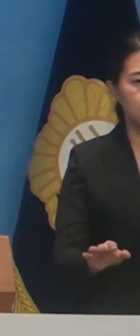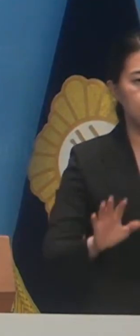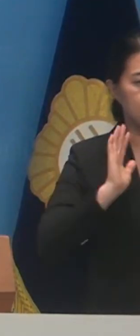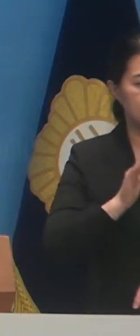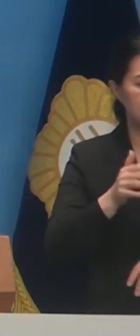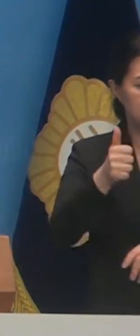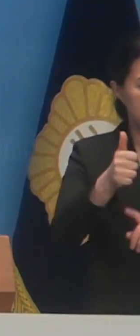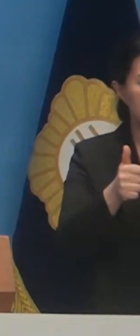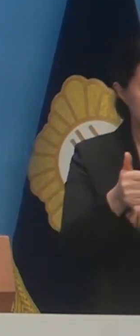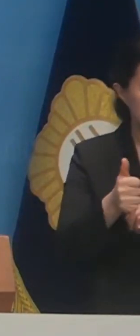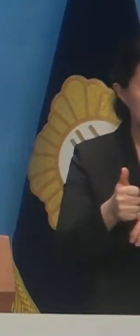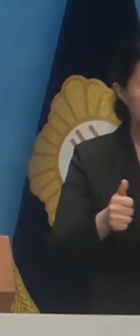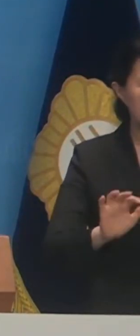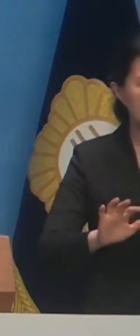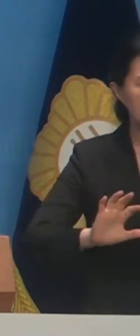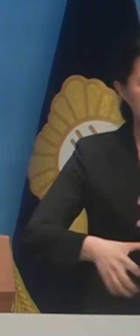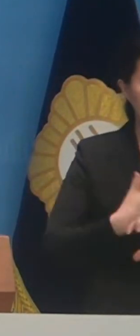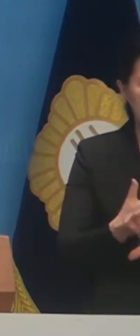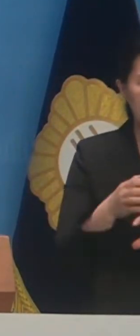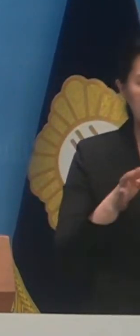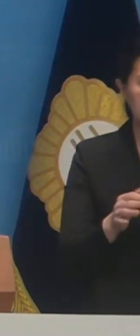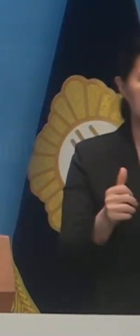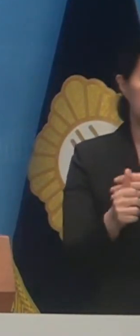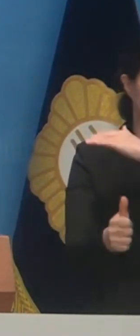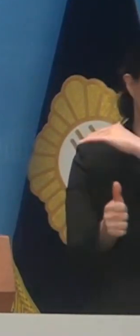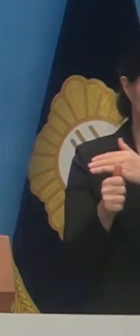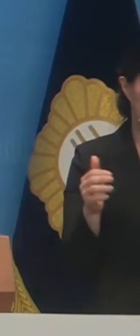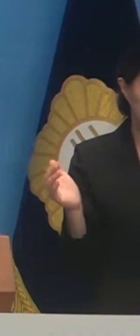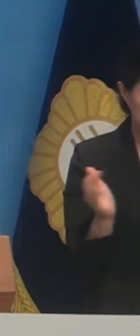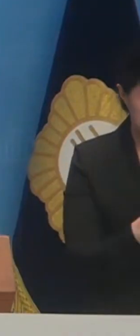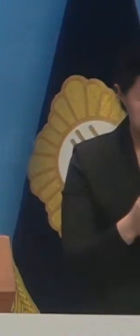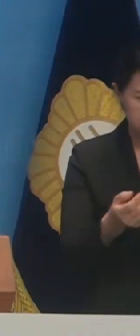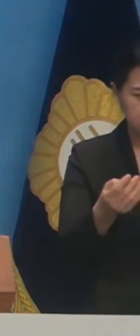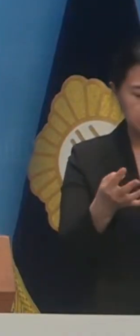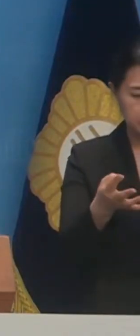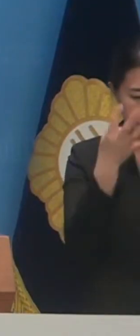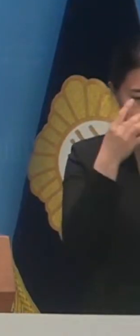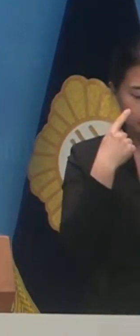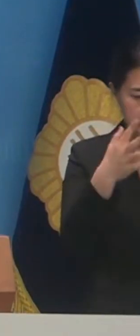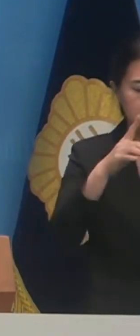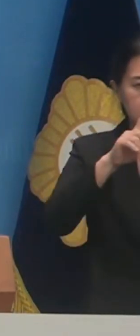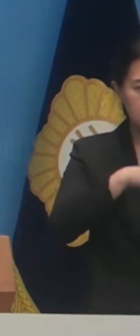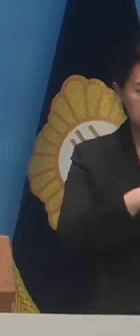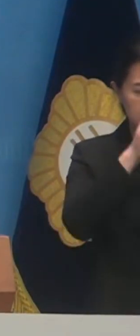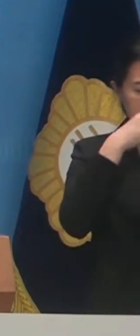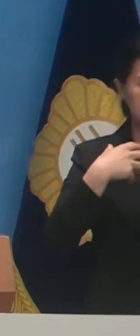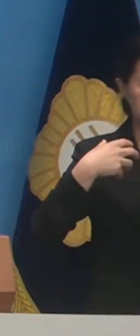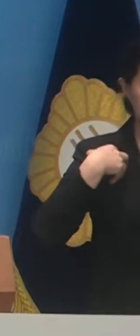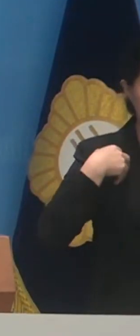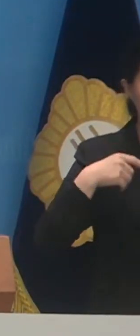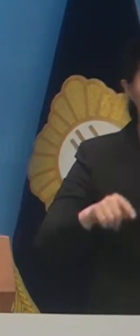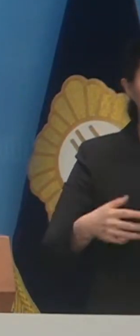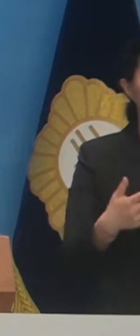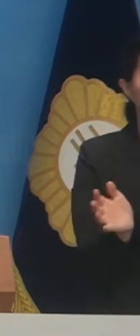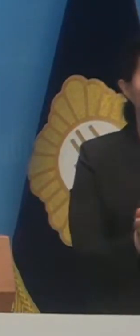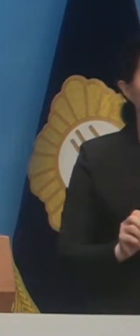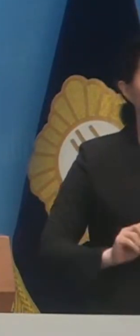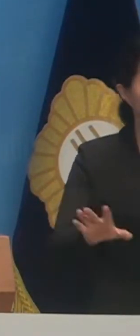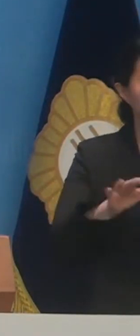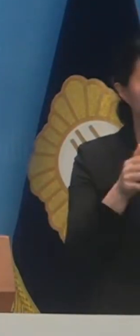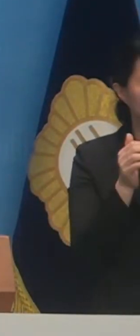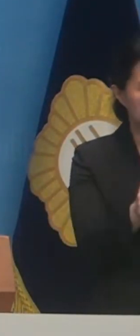대통령이 내란 외환 행위로 파면되거나 형이 확정될 때 정부가 지체 없이 소속 정당의 정당